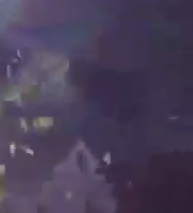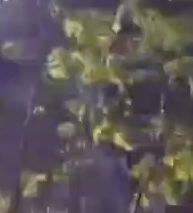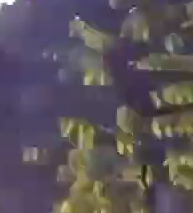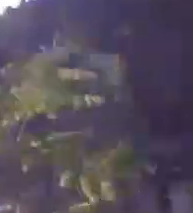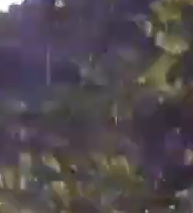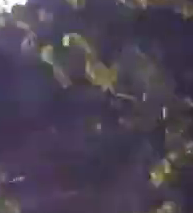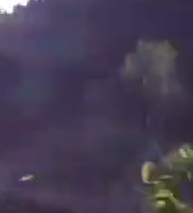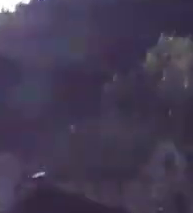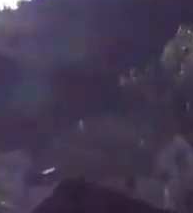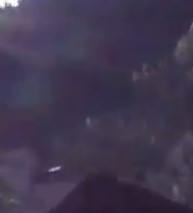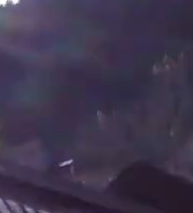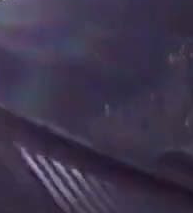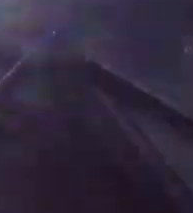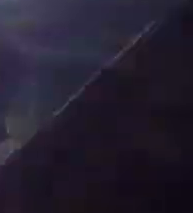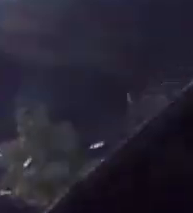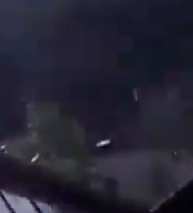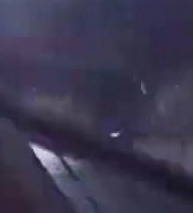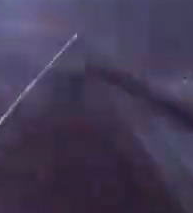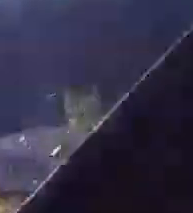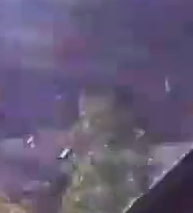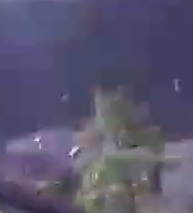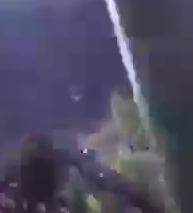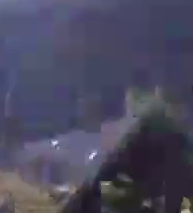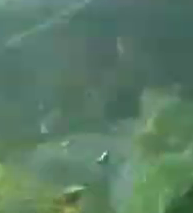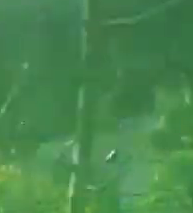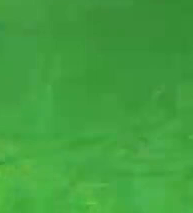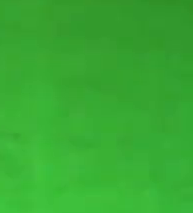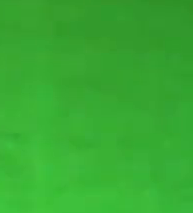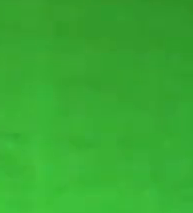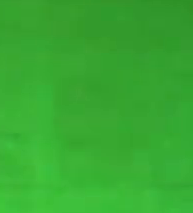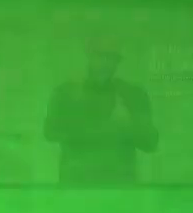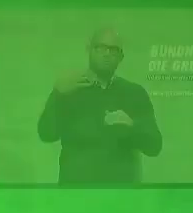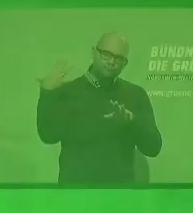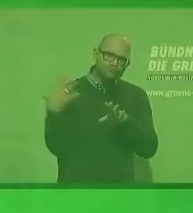Schwarz-Gelb ablösen, ich würde sagen, wir werden Schwarz-Gelb ablösen.